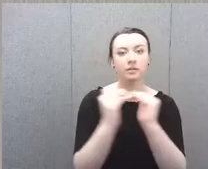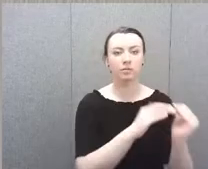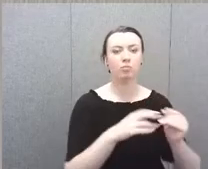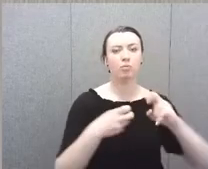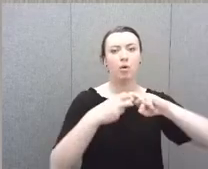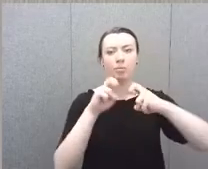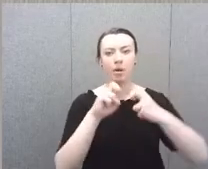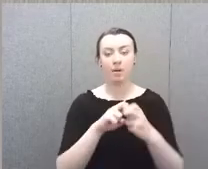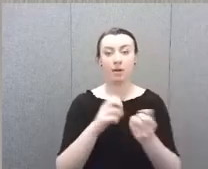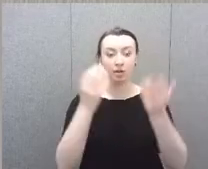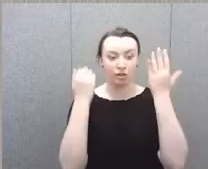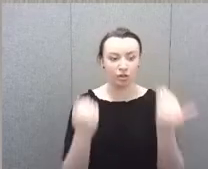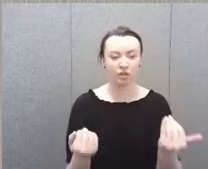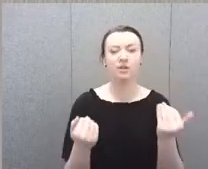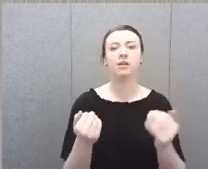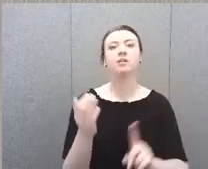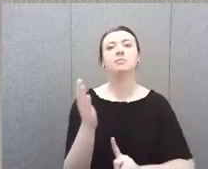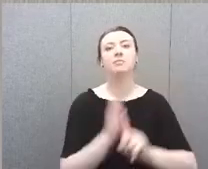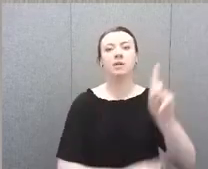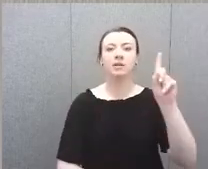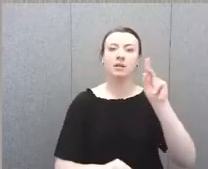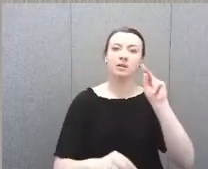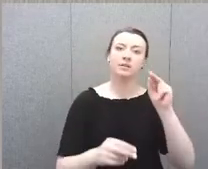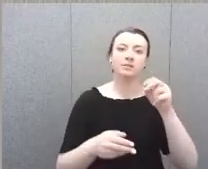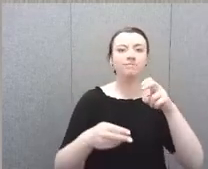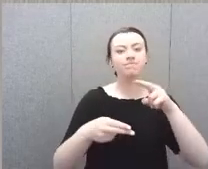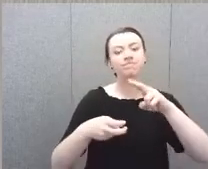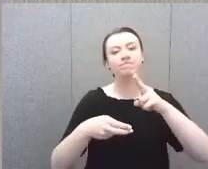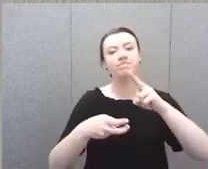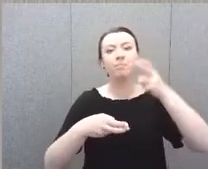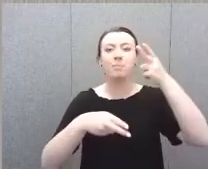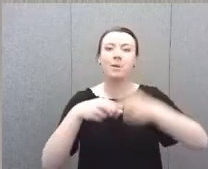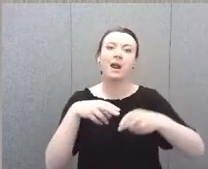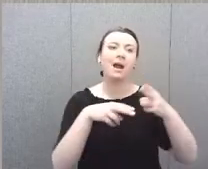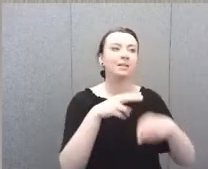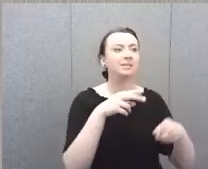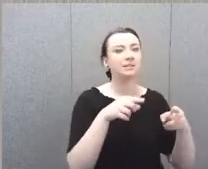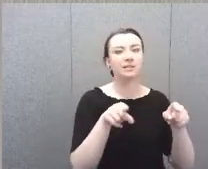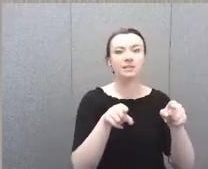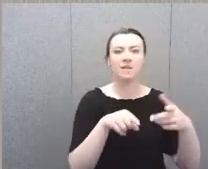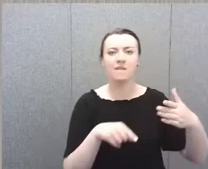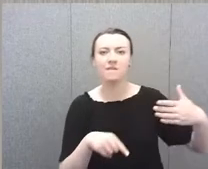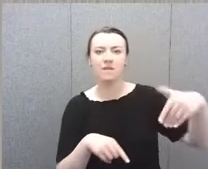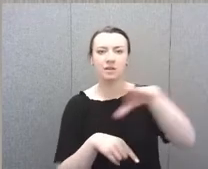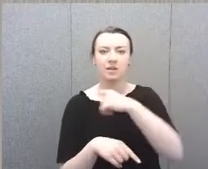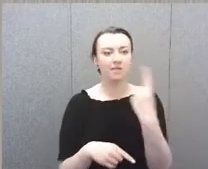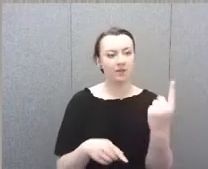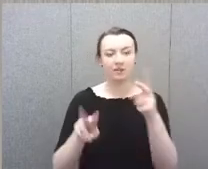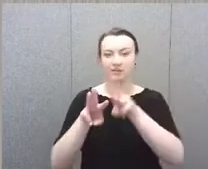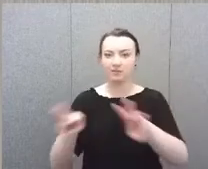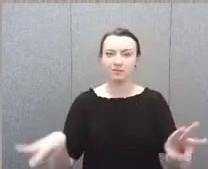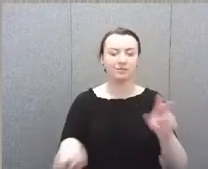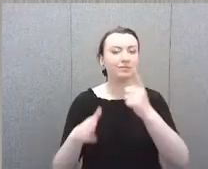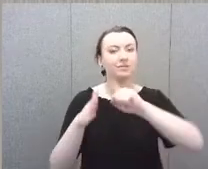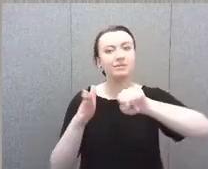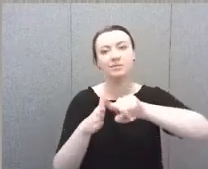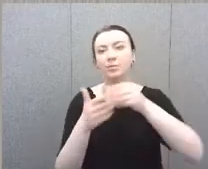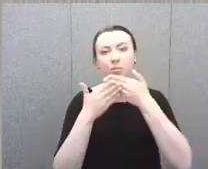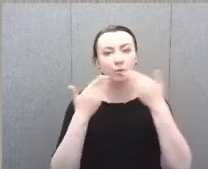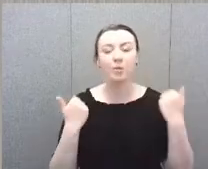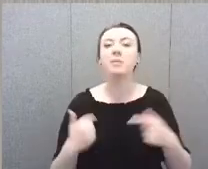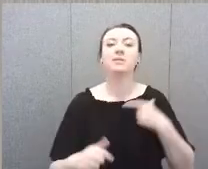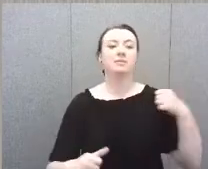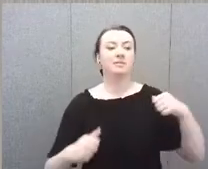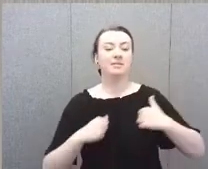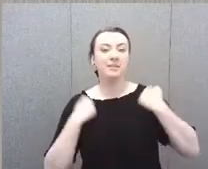стратегического планирования, и проблематика гендерного равенства, которая решается горизонтально. Это не является вопросом